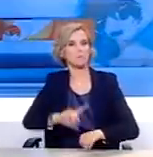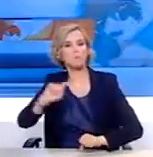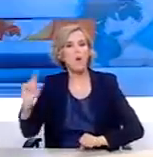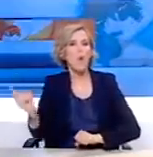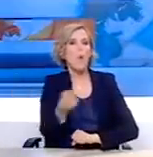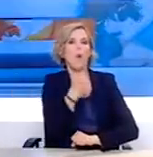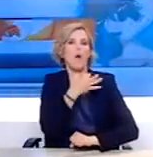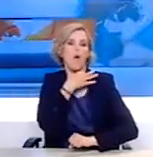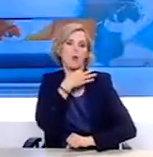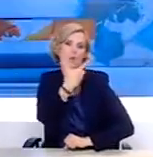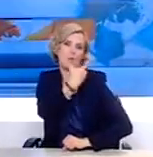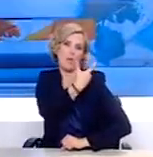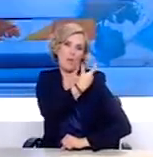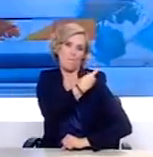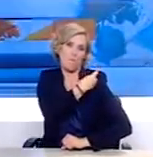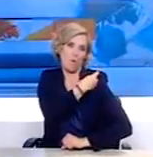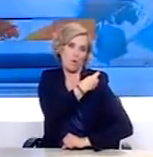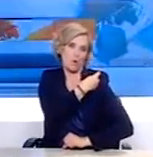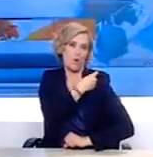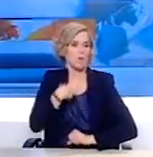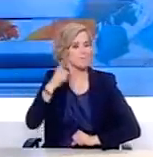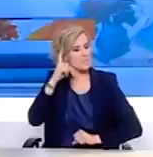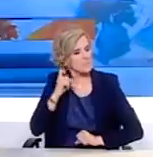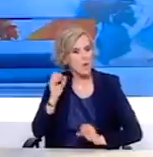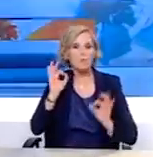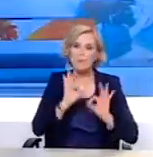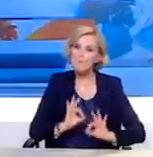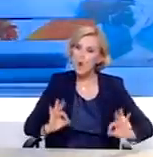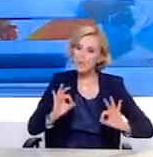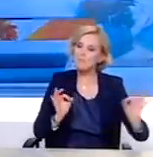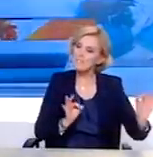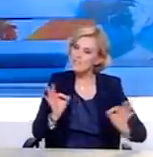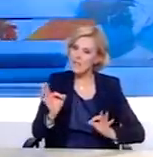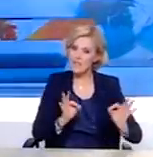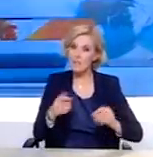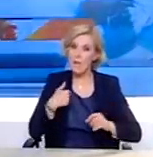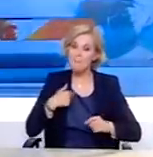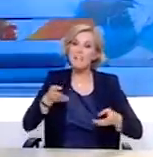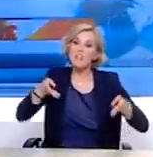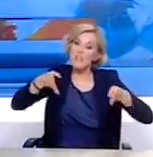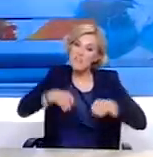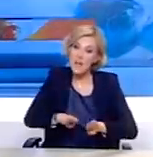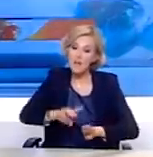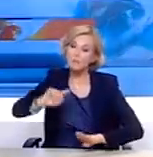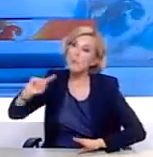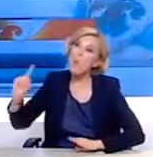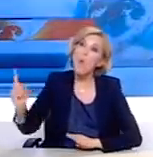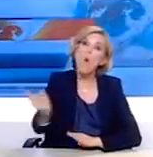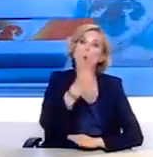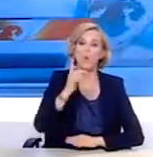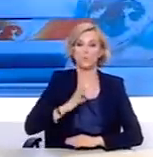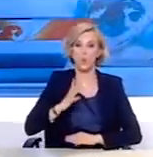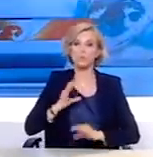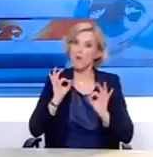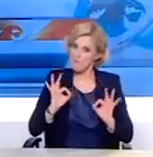να καλυφθεί εμβολιαστικά ο κόσμος την επόμενη χρονιά και βεβαίως θα προβούμε